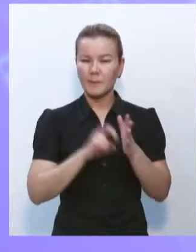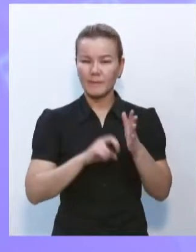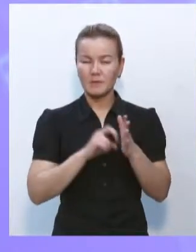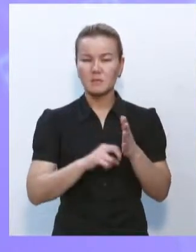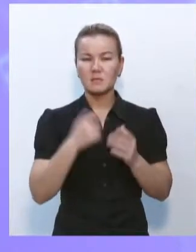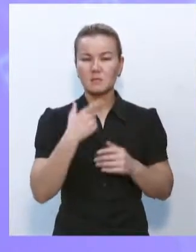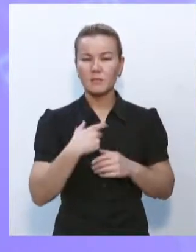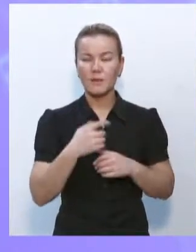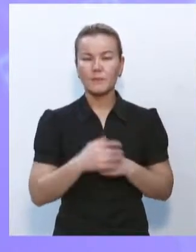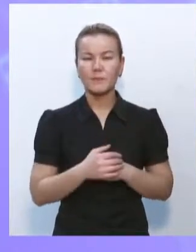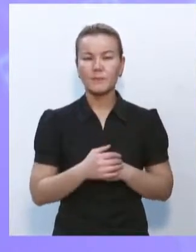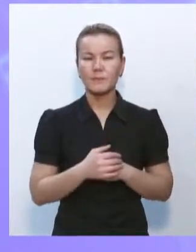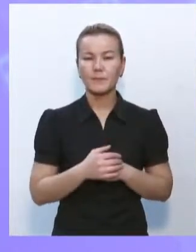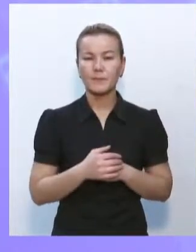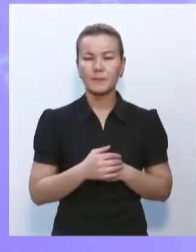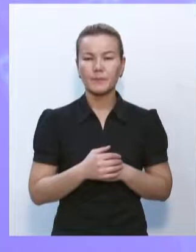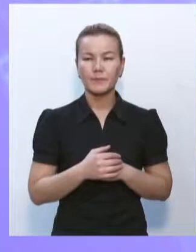Проверьте себя.